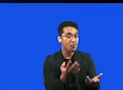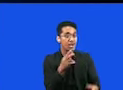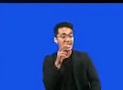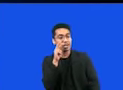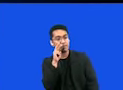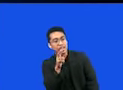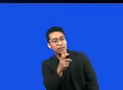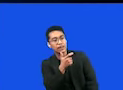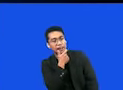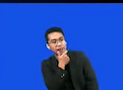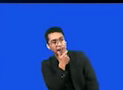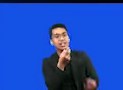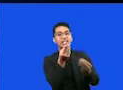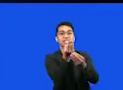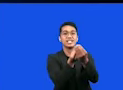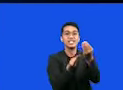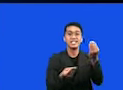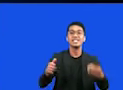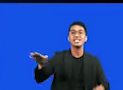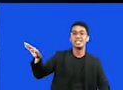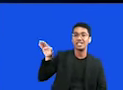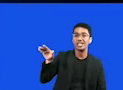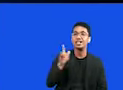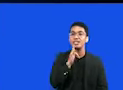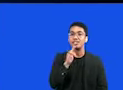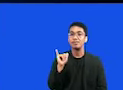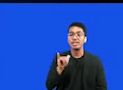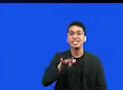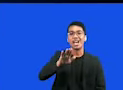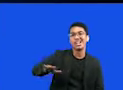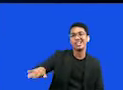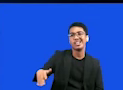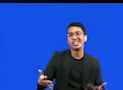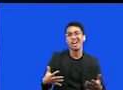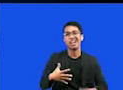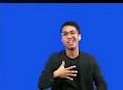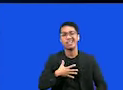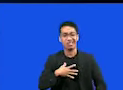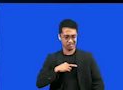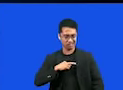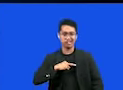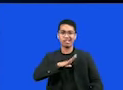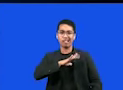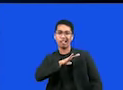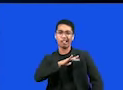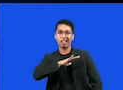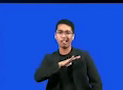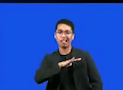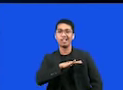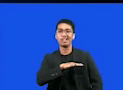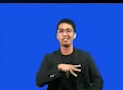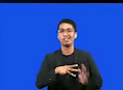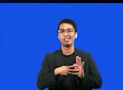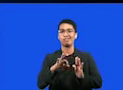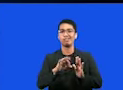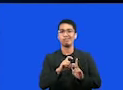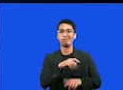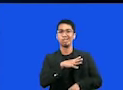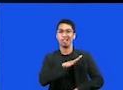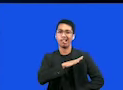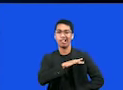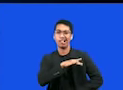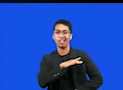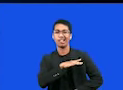generasi Z ini sebagai anak-anak yang mut-mutan anak-anak yang kesenggol dikit mereka pasti akan apa ya